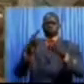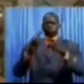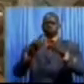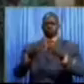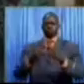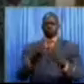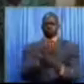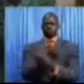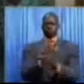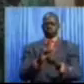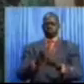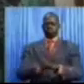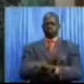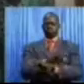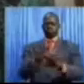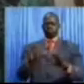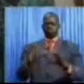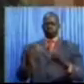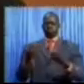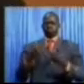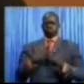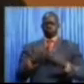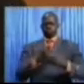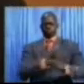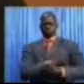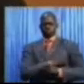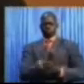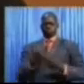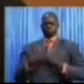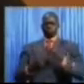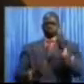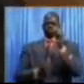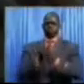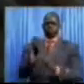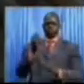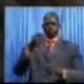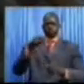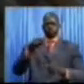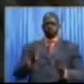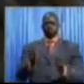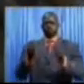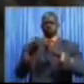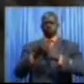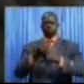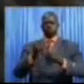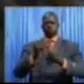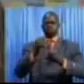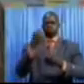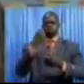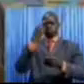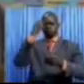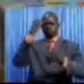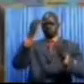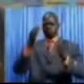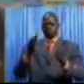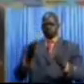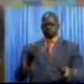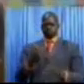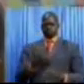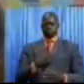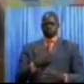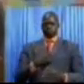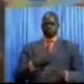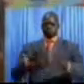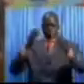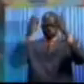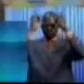espace-là. Bon, j'aurais aimé avoir plus que ça, mais bon, le jury, c'est le jury qui décide. Donc bon. J'ai encadré un